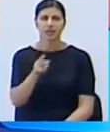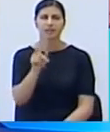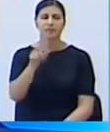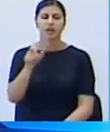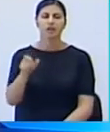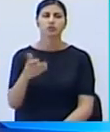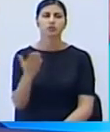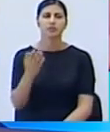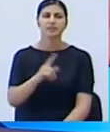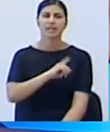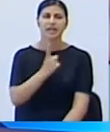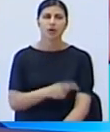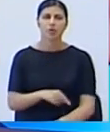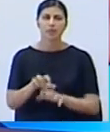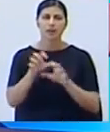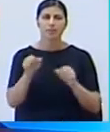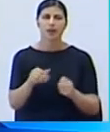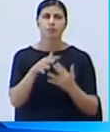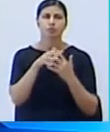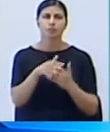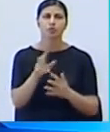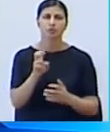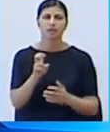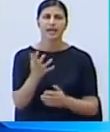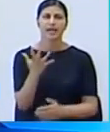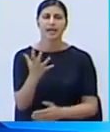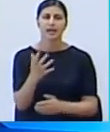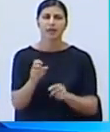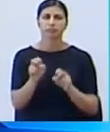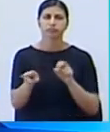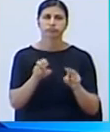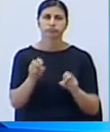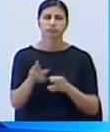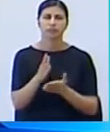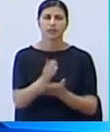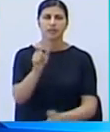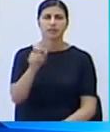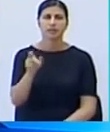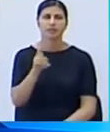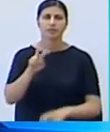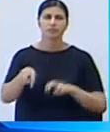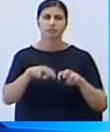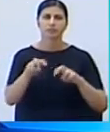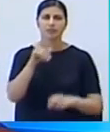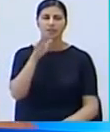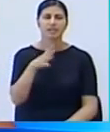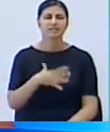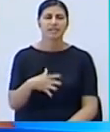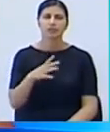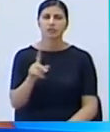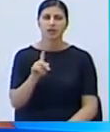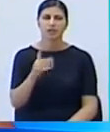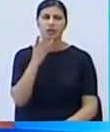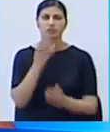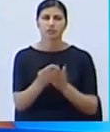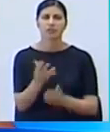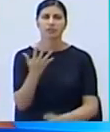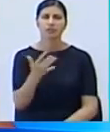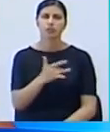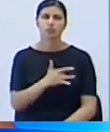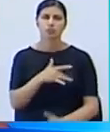რომელიც ძალაუფლებისთვის ბრძოლის პროცესში ხელიდან შემოეცალა ის ისწაც თითქოს იბძვიან საქართველოს. ჩვენ არა, ჩვენ ხელში,